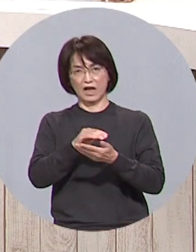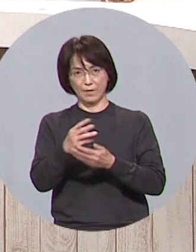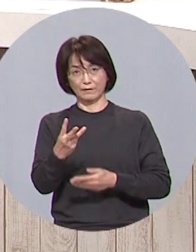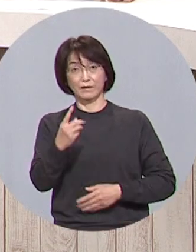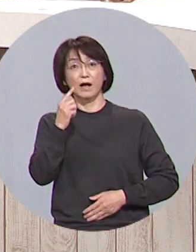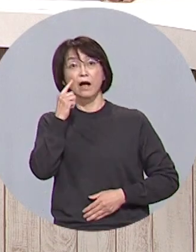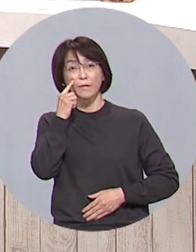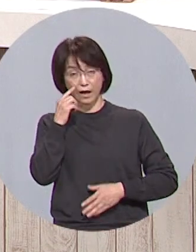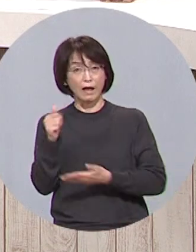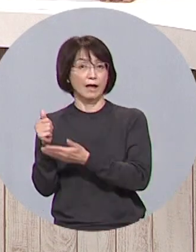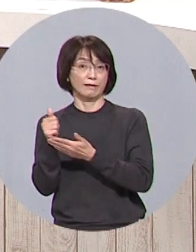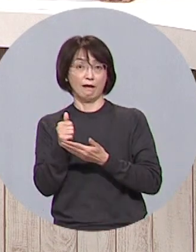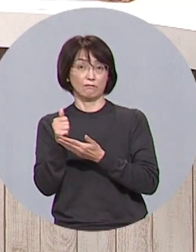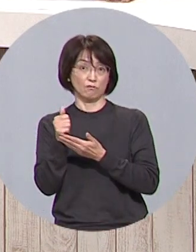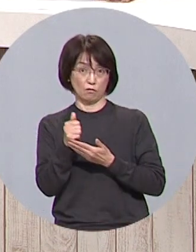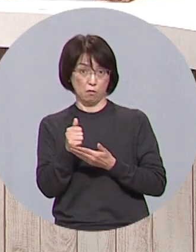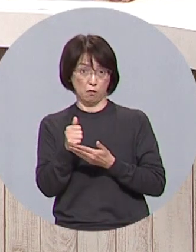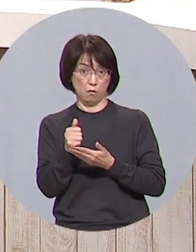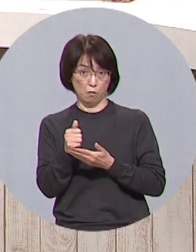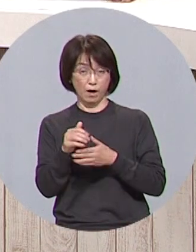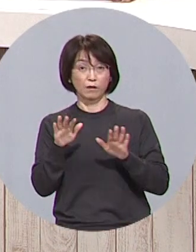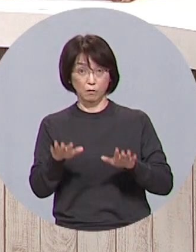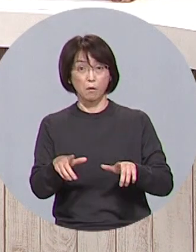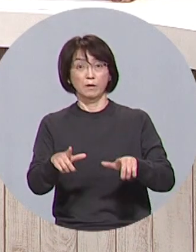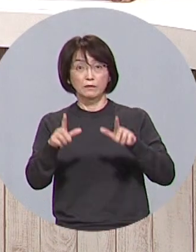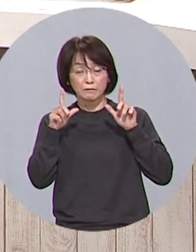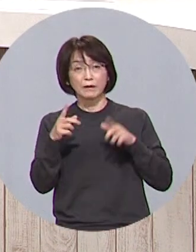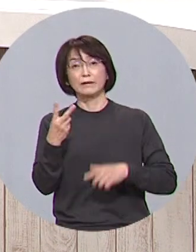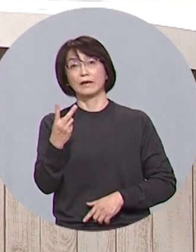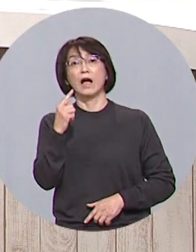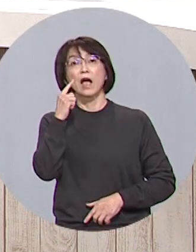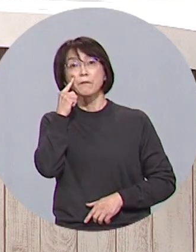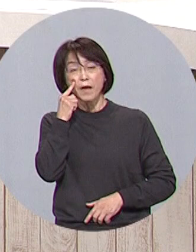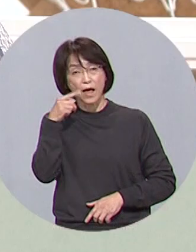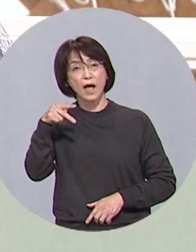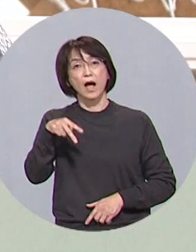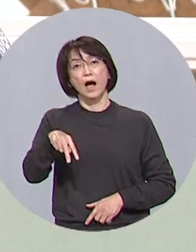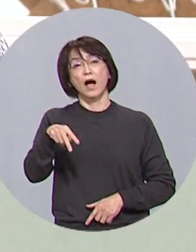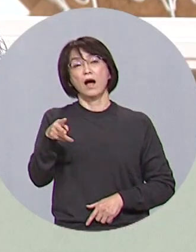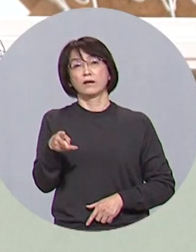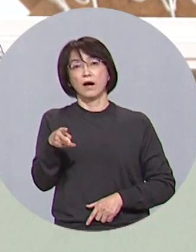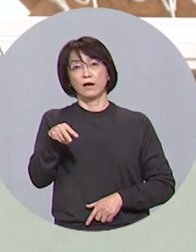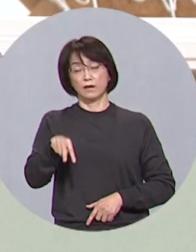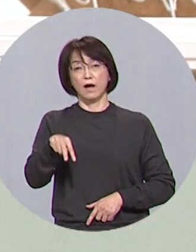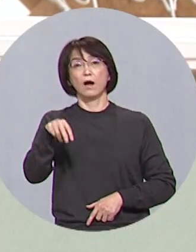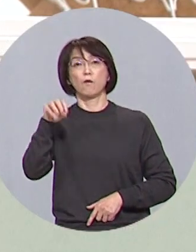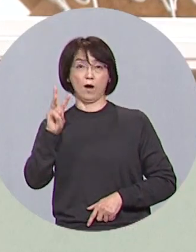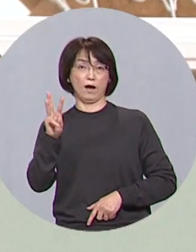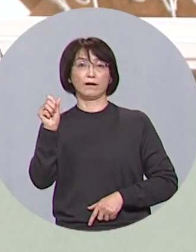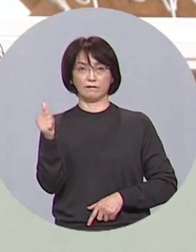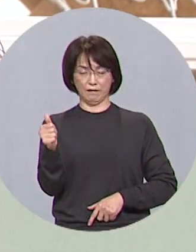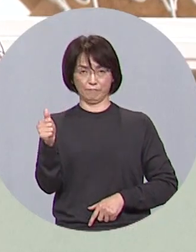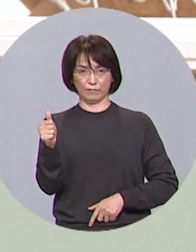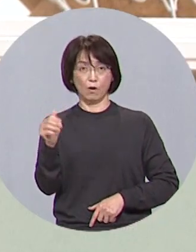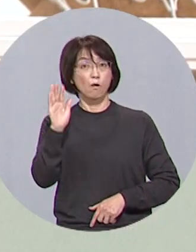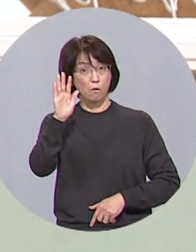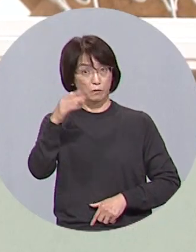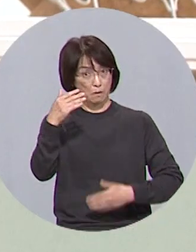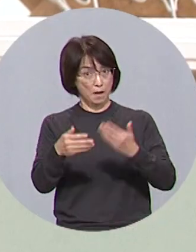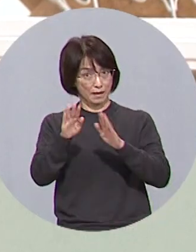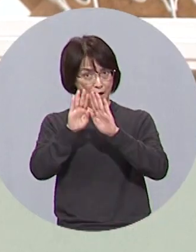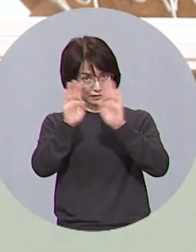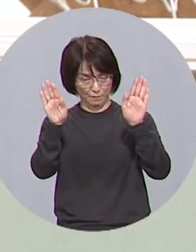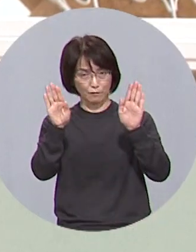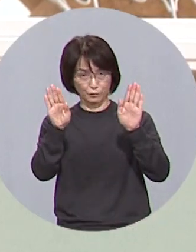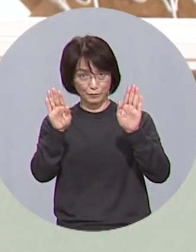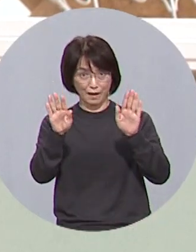弾、うん、ゲストは今たまの出演は2回目となる花輪さんです。翔んで埼玉の続編映画公開直前